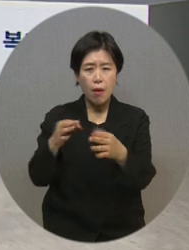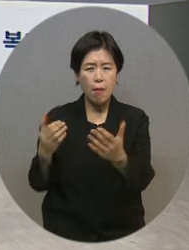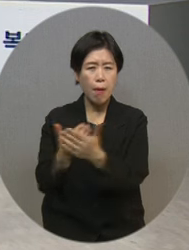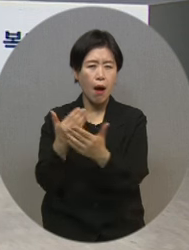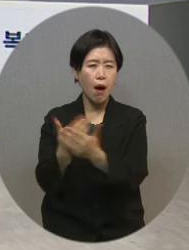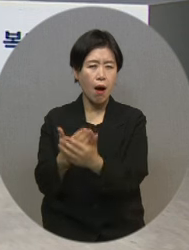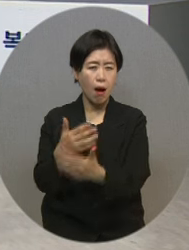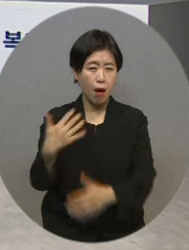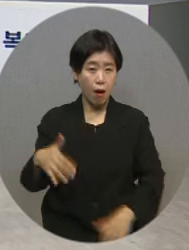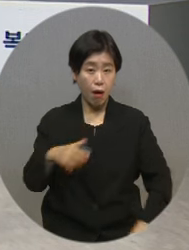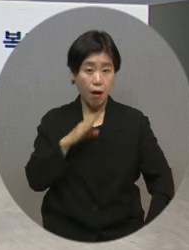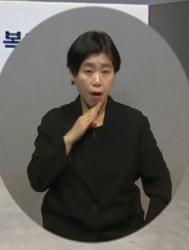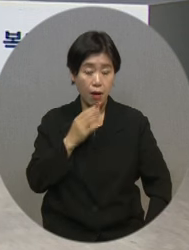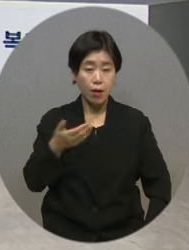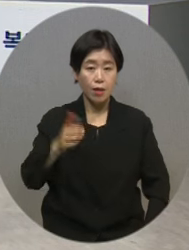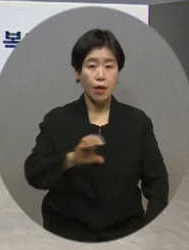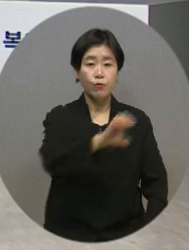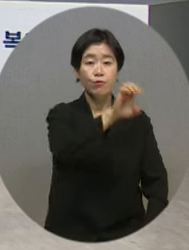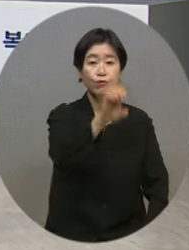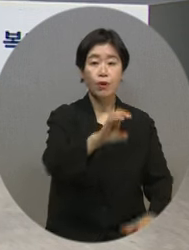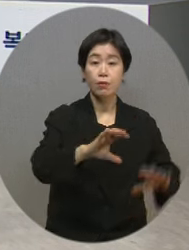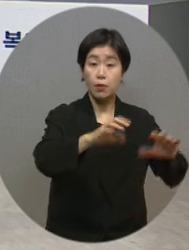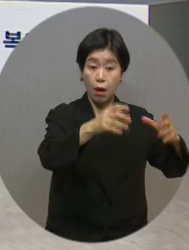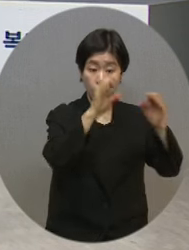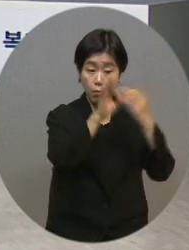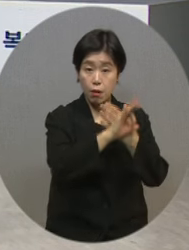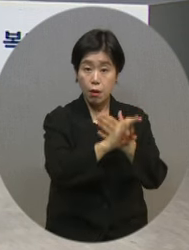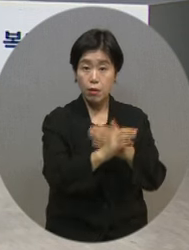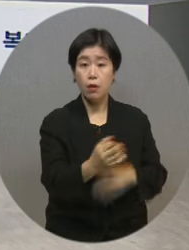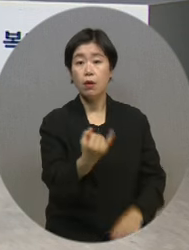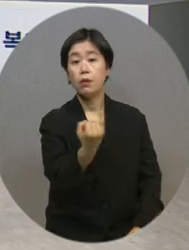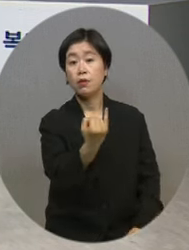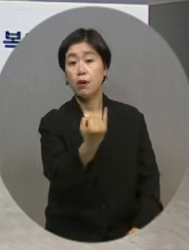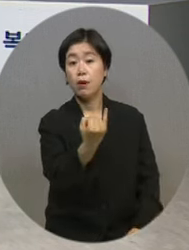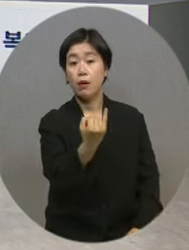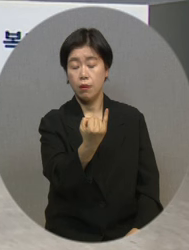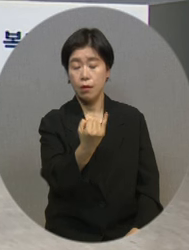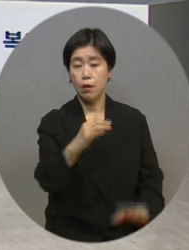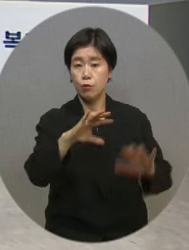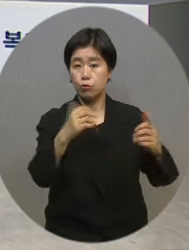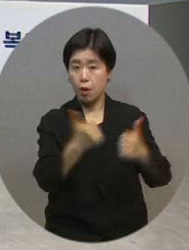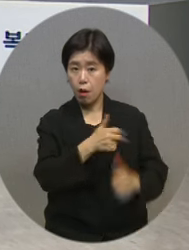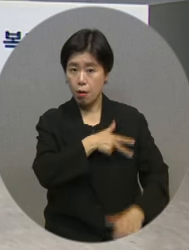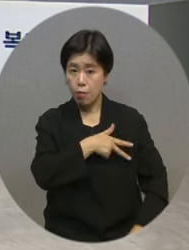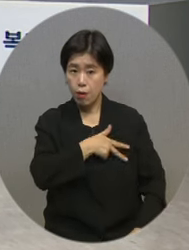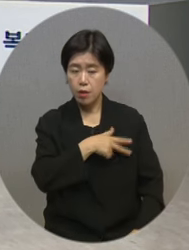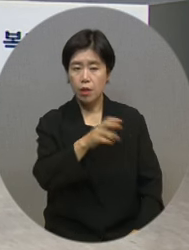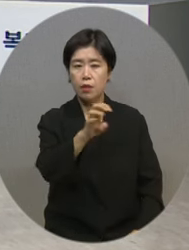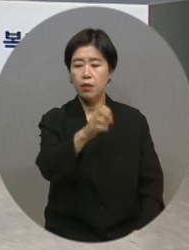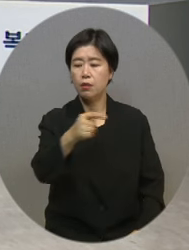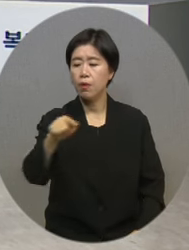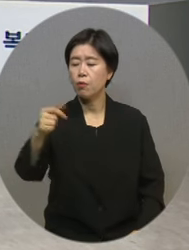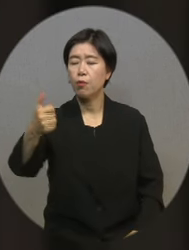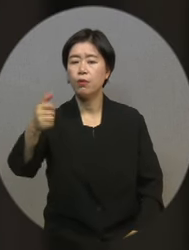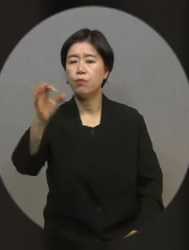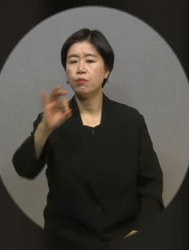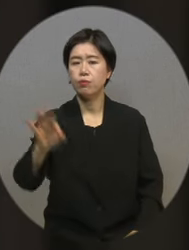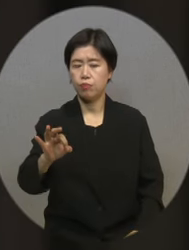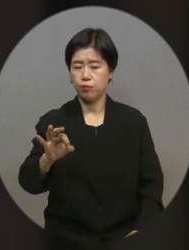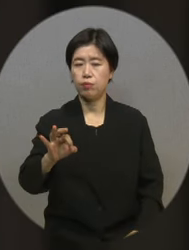진입을 했잖아요. 근데 유럽 국가나 이런 데는 40%, 50%가 육박합니다. 그러니까요. 우리가 그런 면에서는 늦은 거예요.